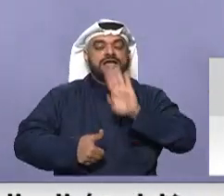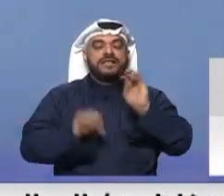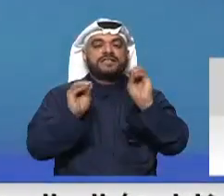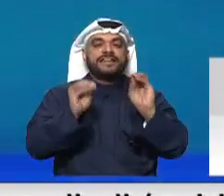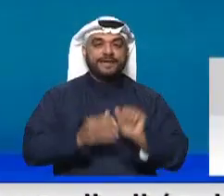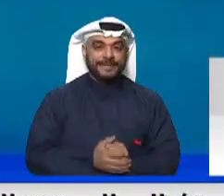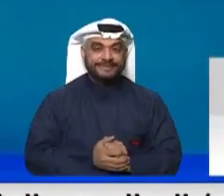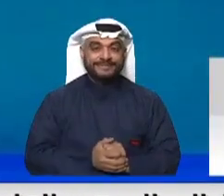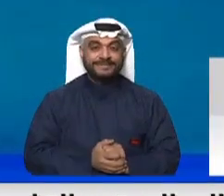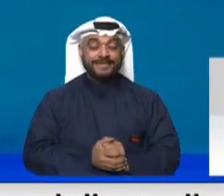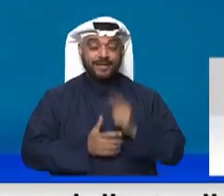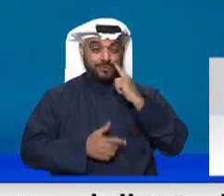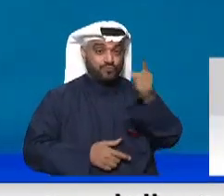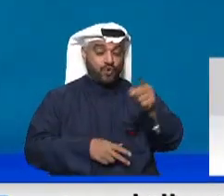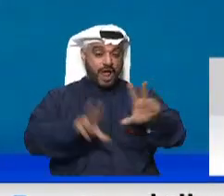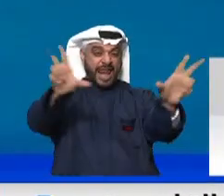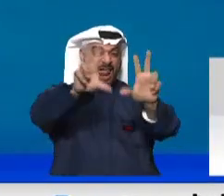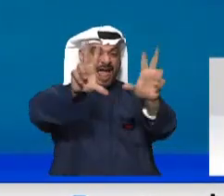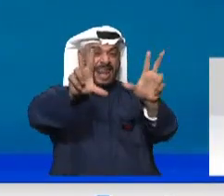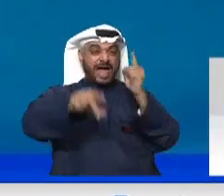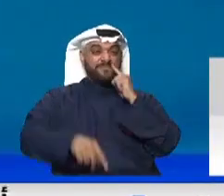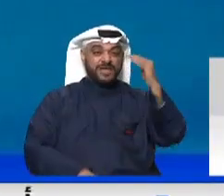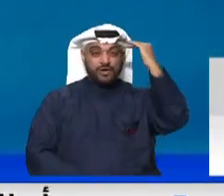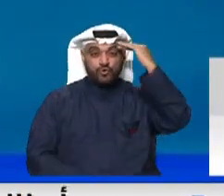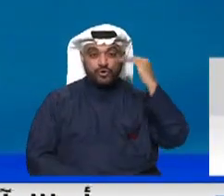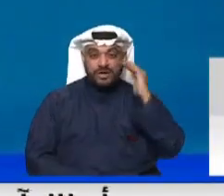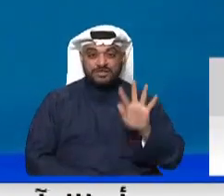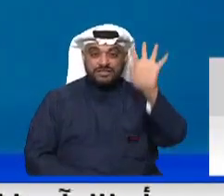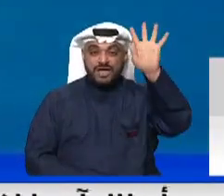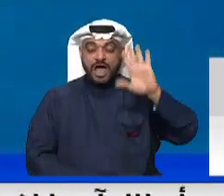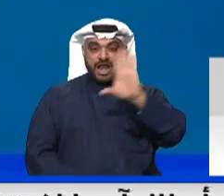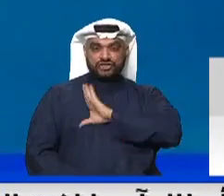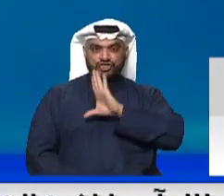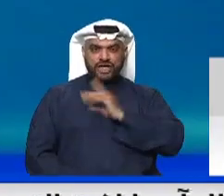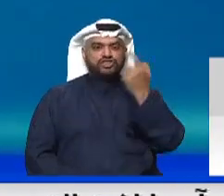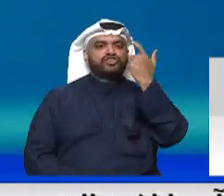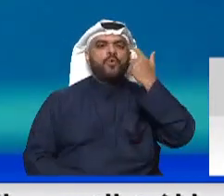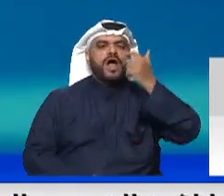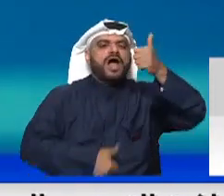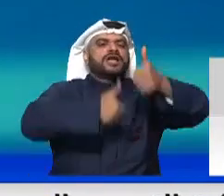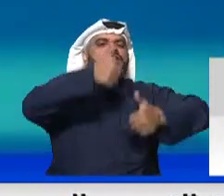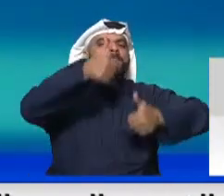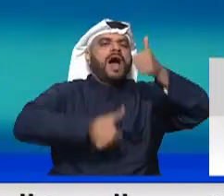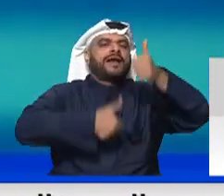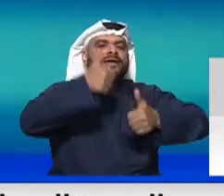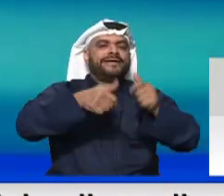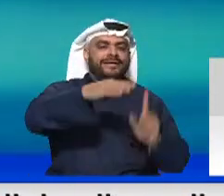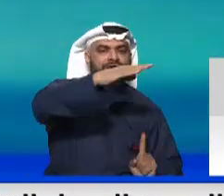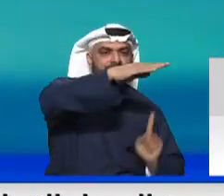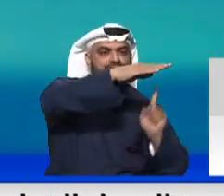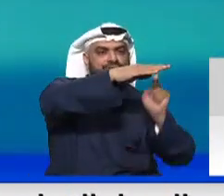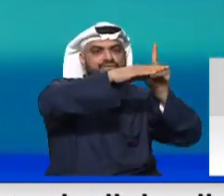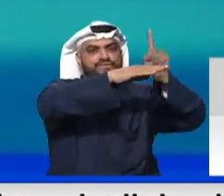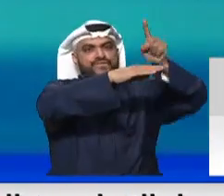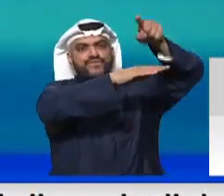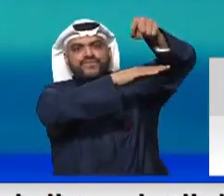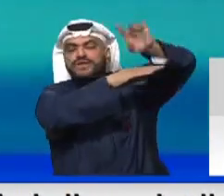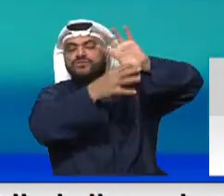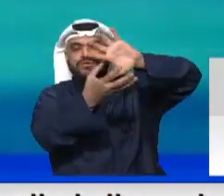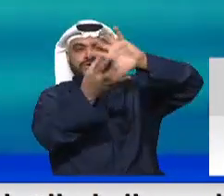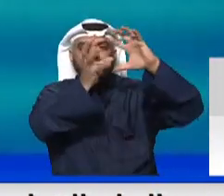الأنباء الرسمية في بيونغ يانغ قالت أن الجيش اختبر صاروخاً باليستياً عابراً للقارات من طراز